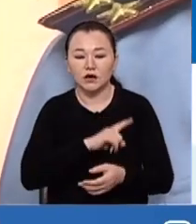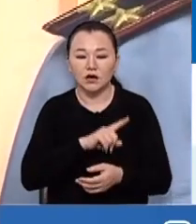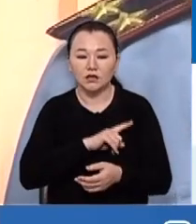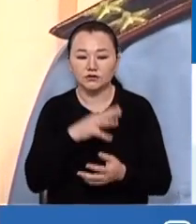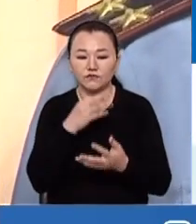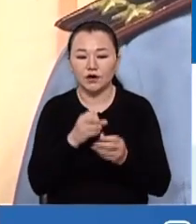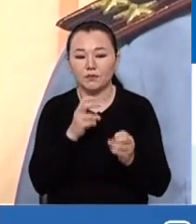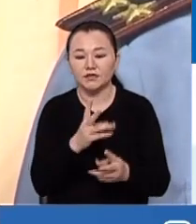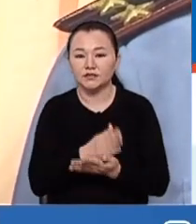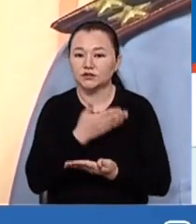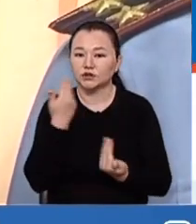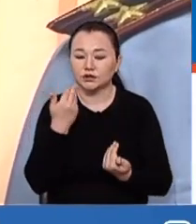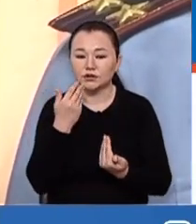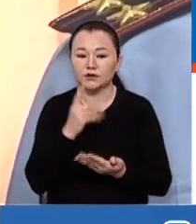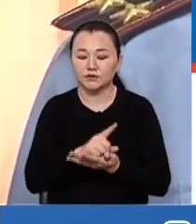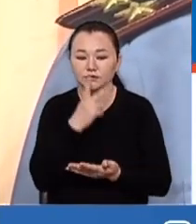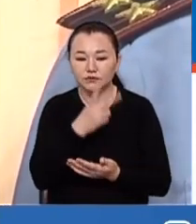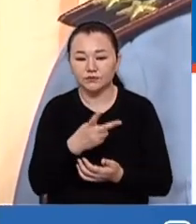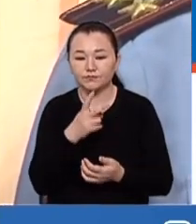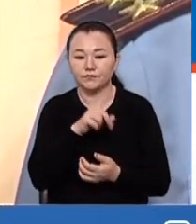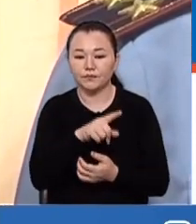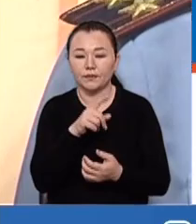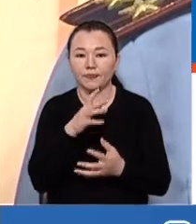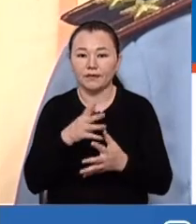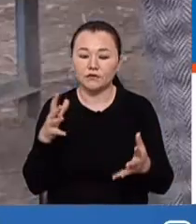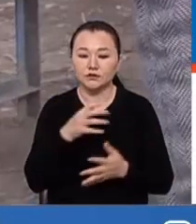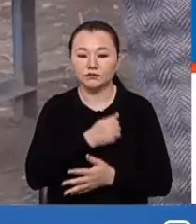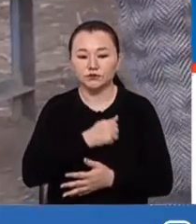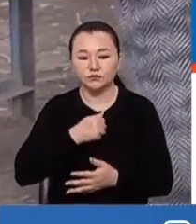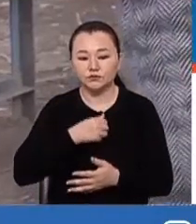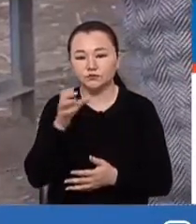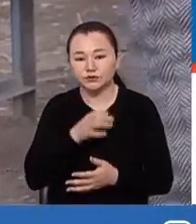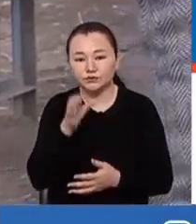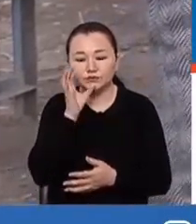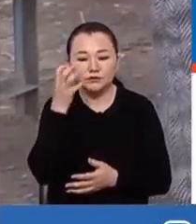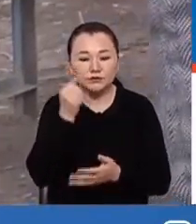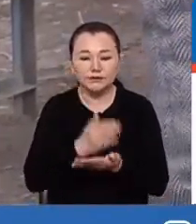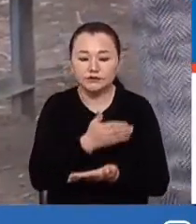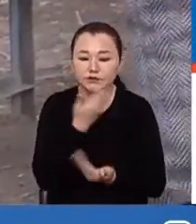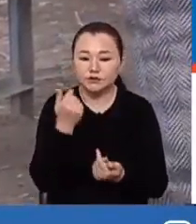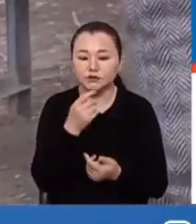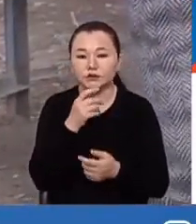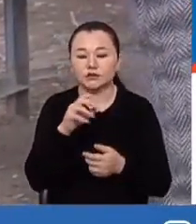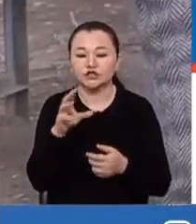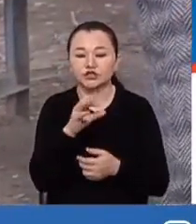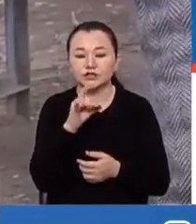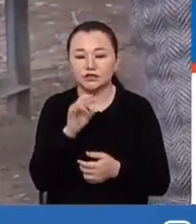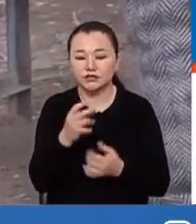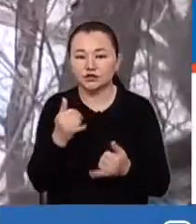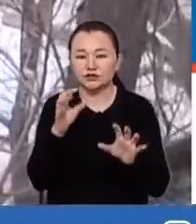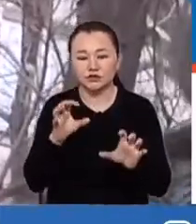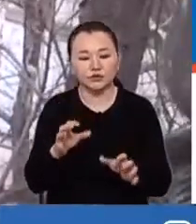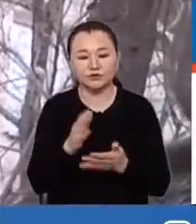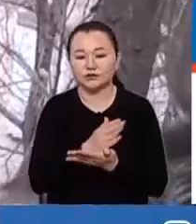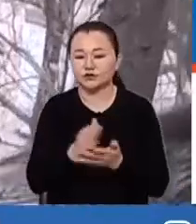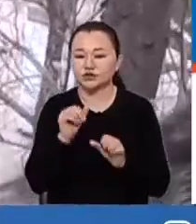характер опасный, не склонен ли он к спиртному. По словам адвоката Ширины Мергалиевой, действующий ныне закон